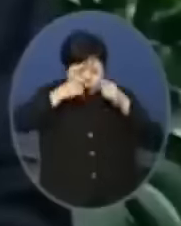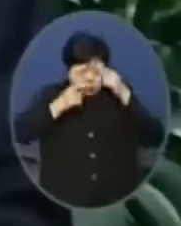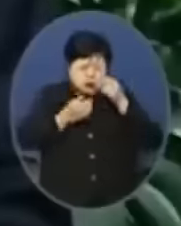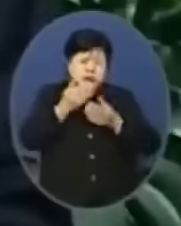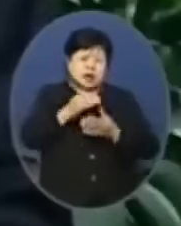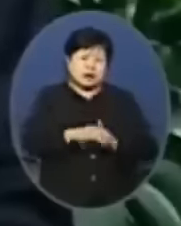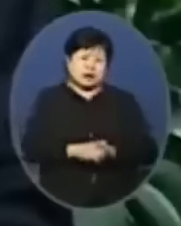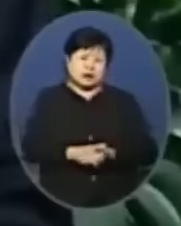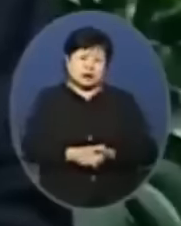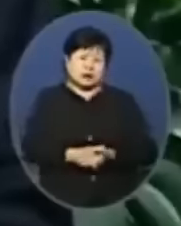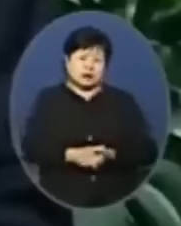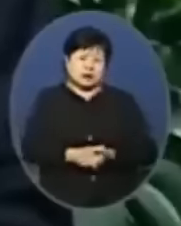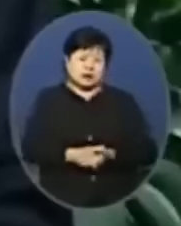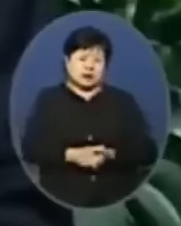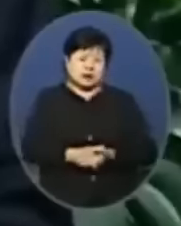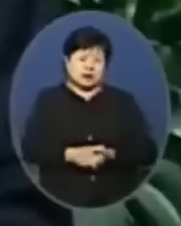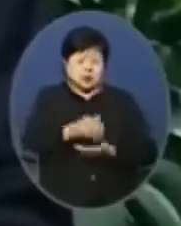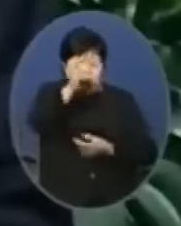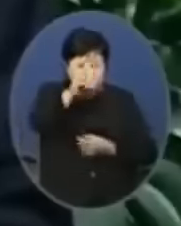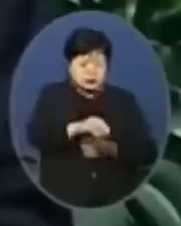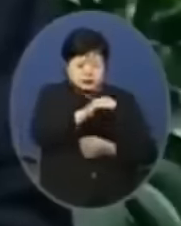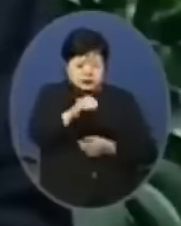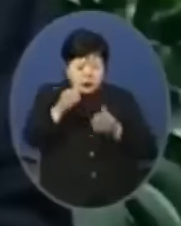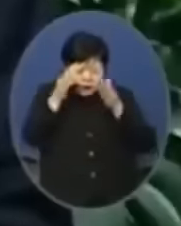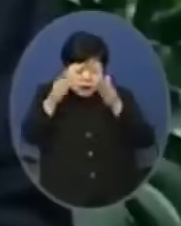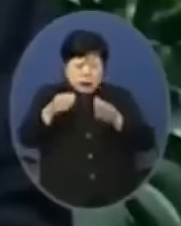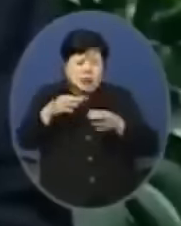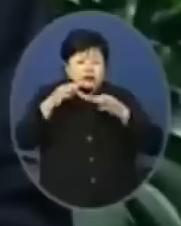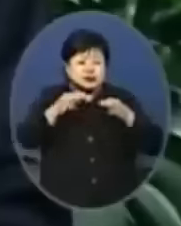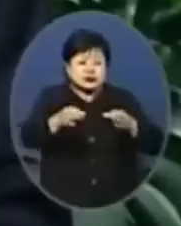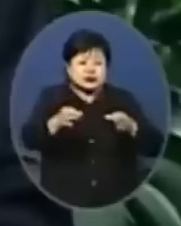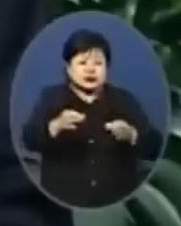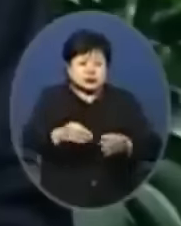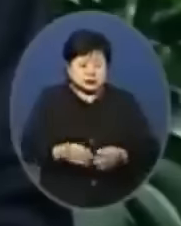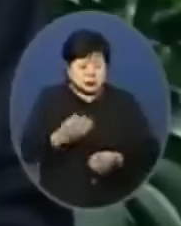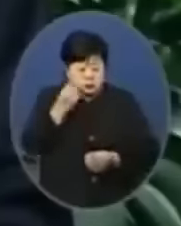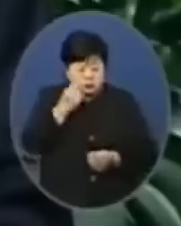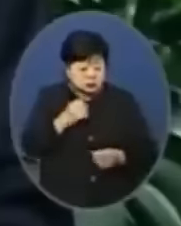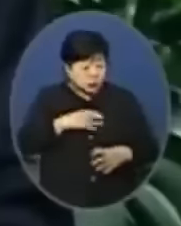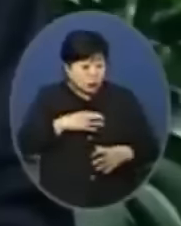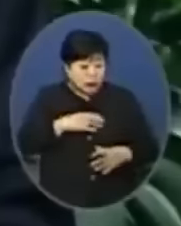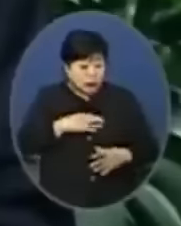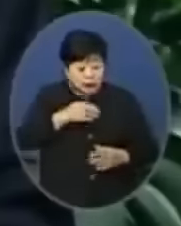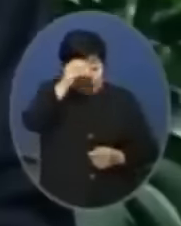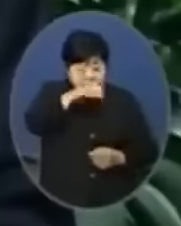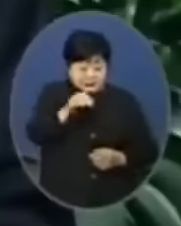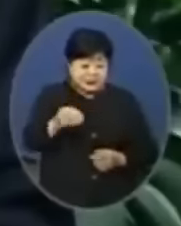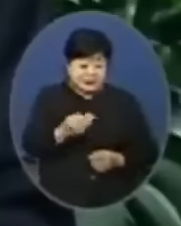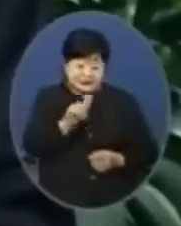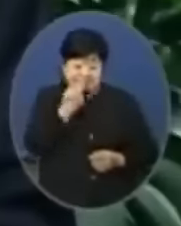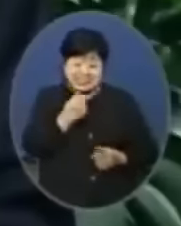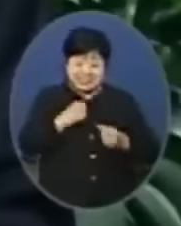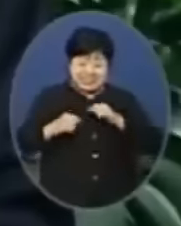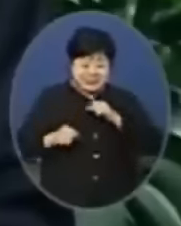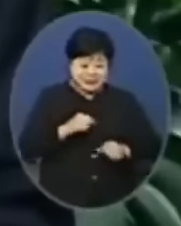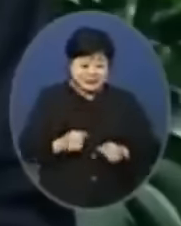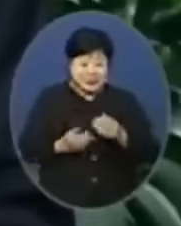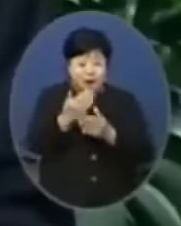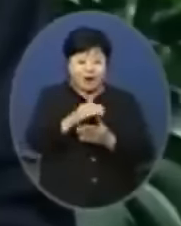나고 그럴 때마다 십자가를 향해서 나가서 부르짖으면 신기하게 십자가에서 생기가 다가오는